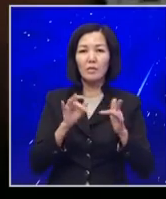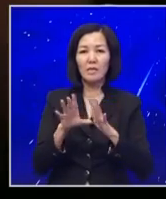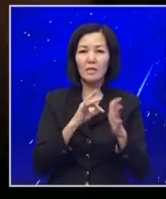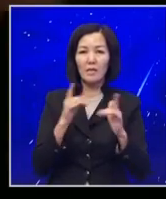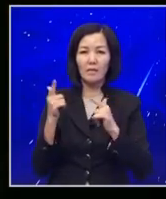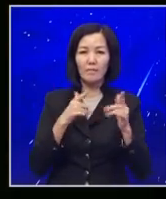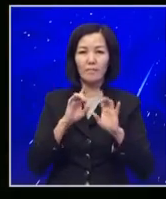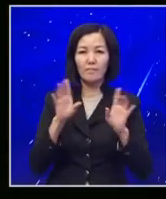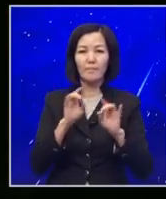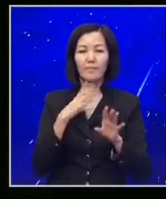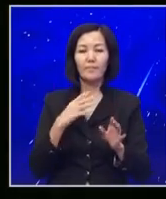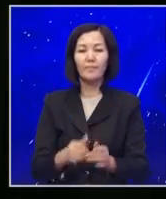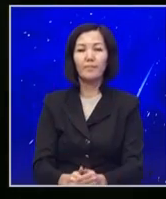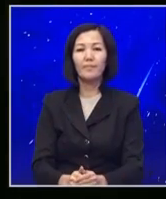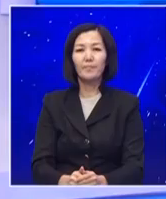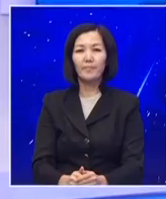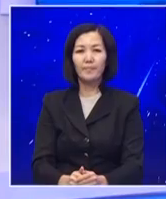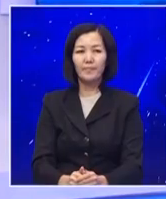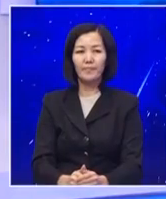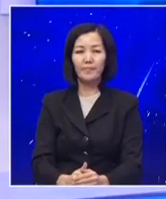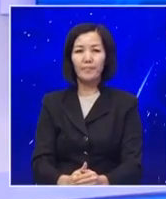Аяулым Сансызбаева.